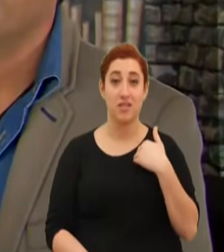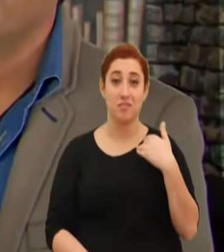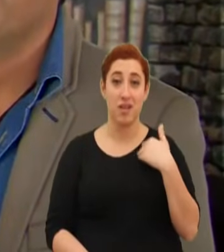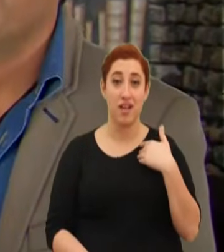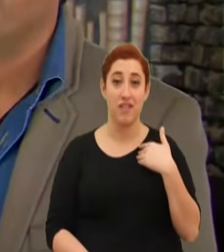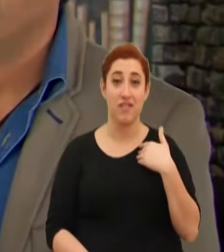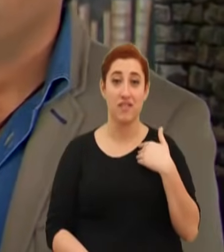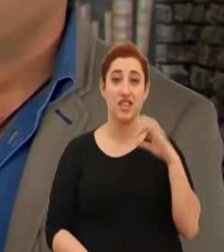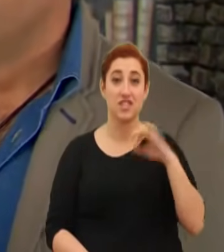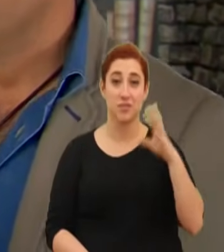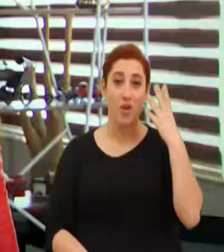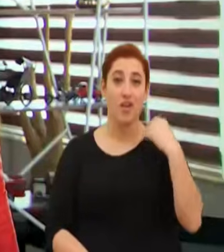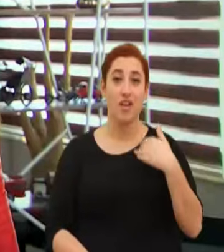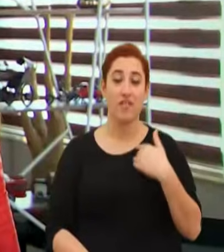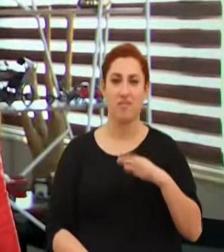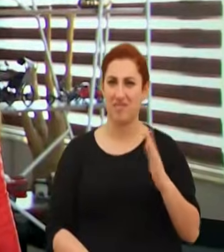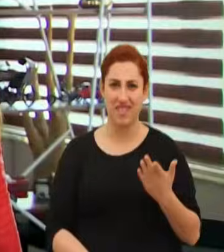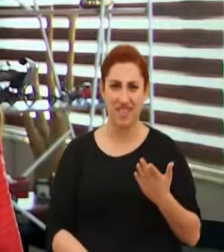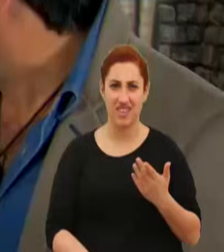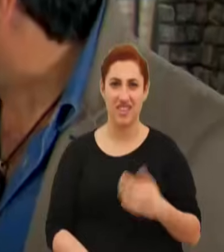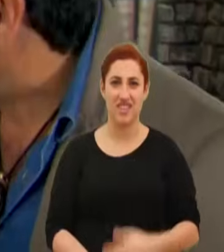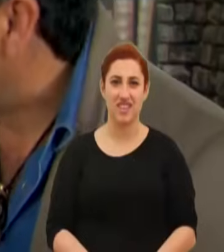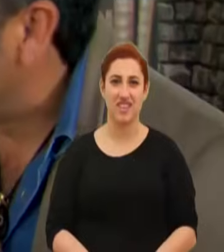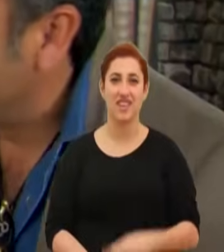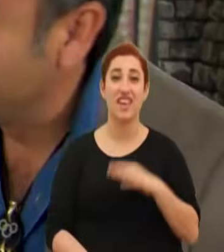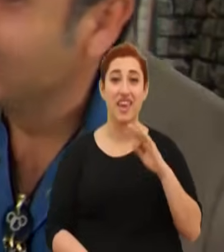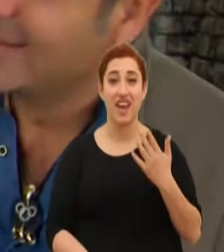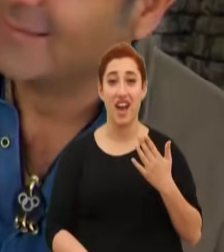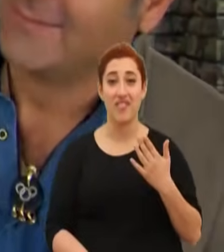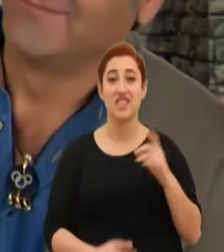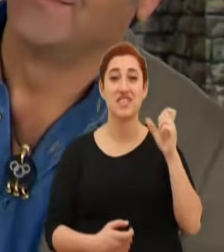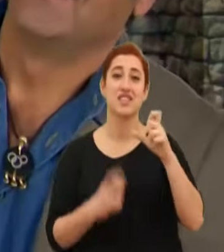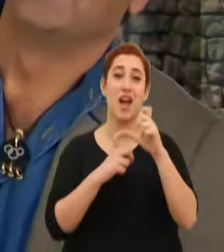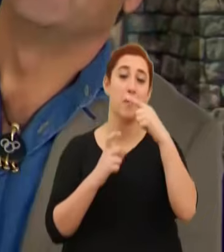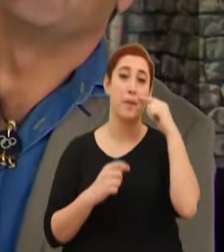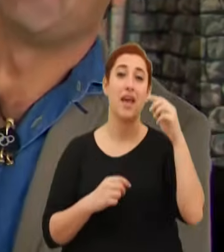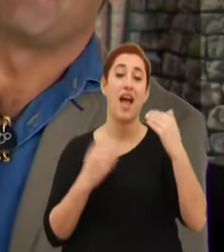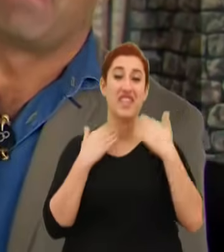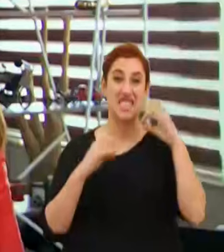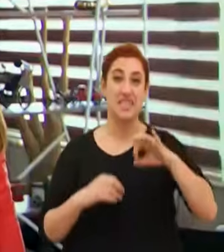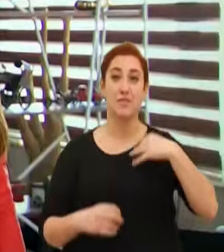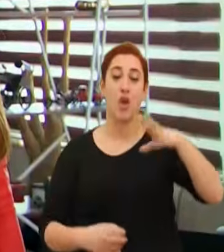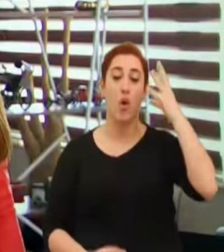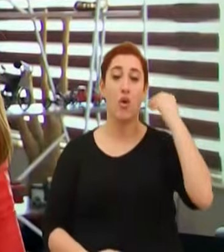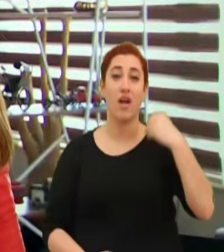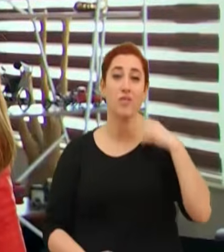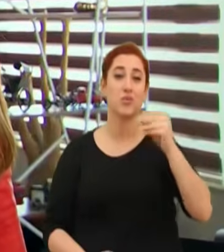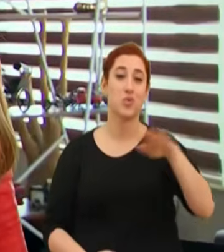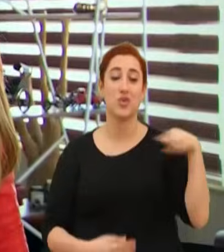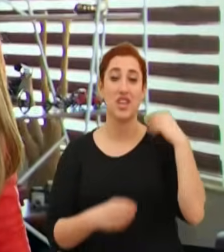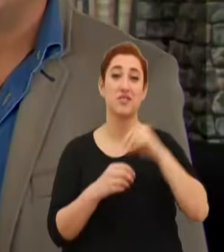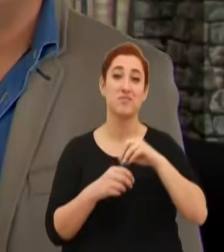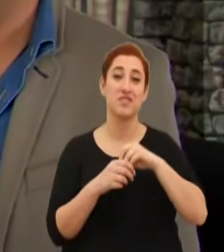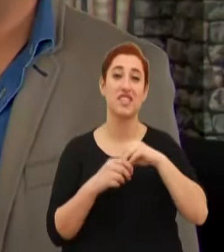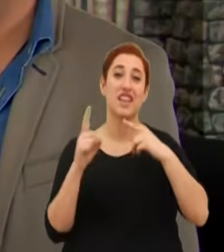Ben de şimdi öğrendim. Ha? Yani Sarp Bey'in adresini şimdi öğrendim. Çocuklarım için